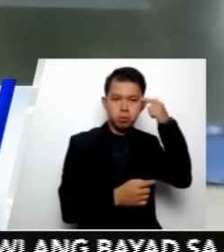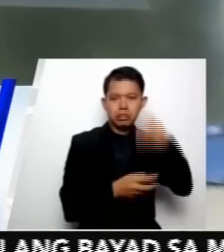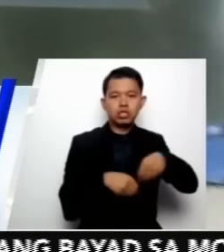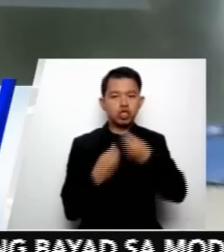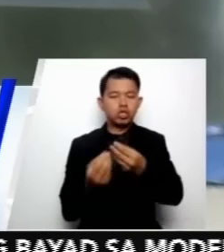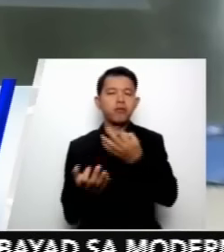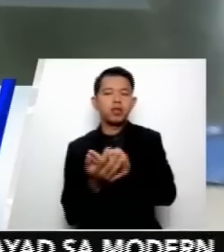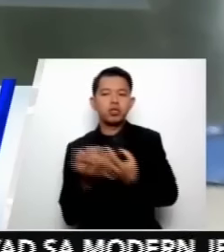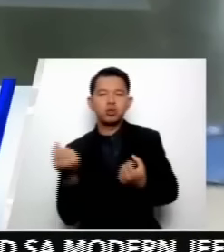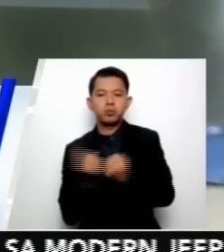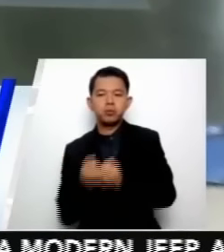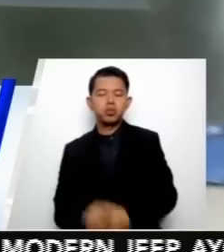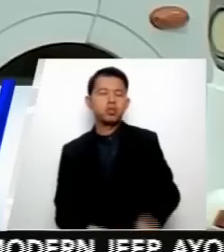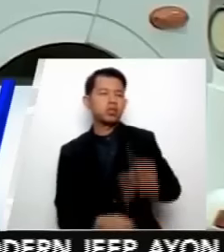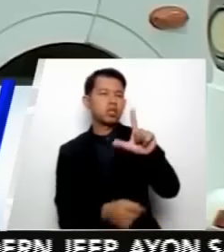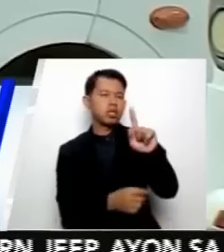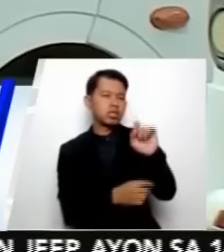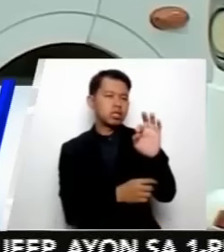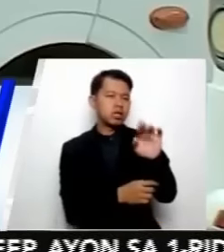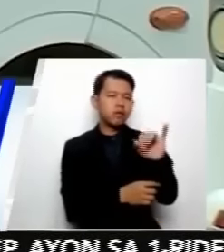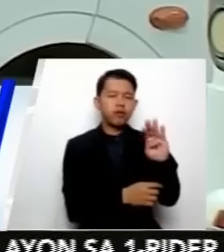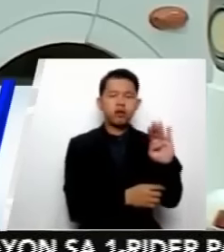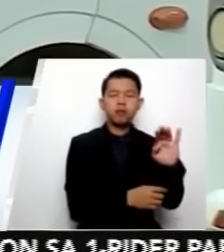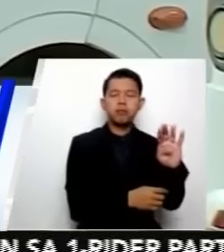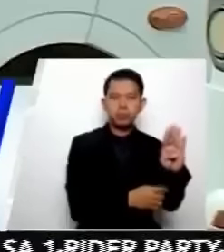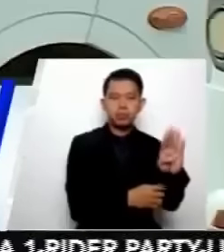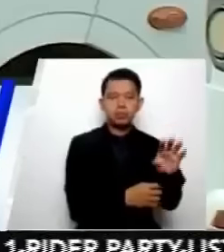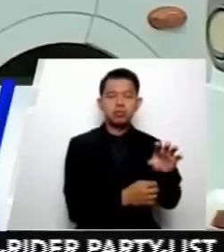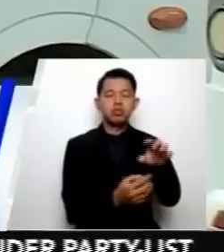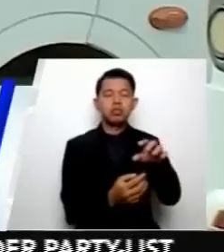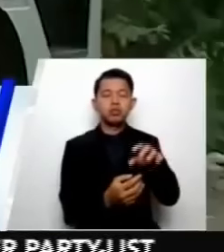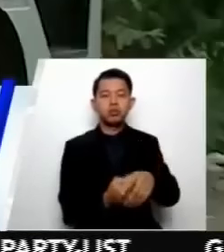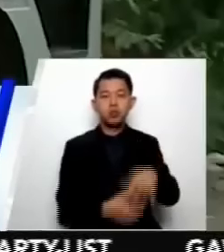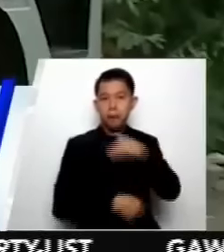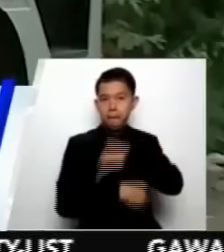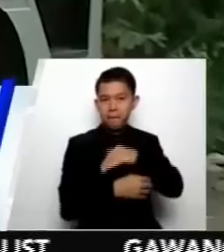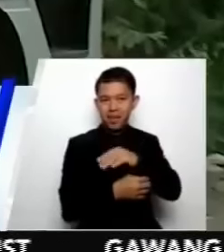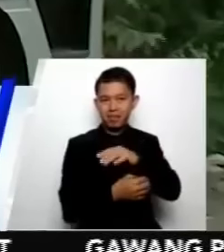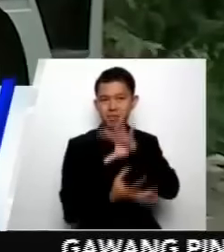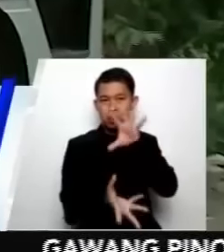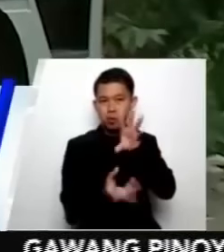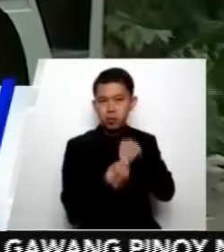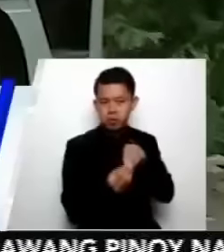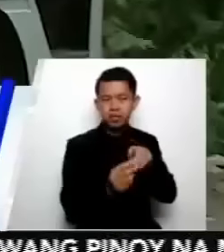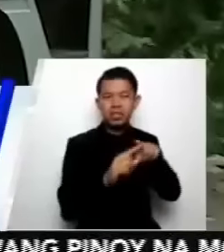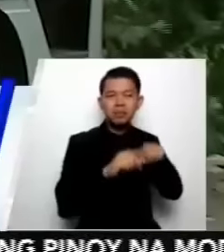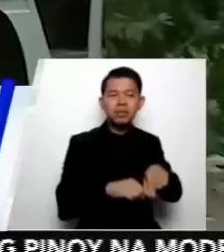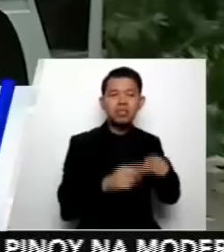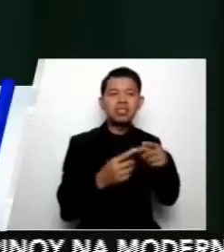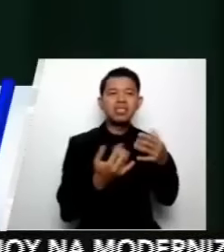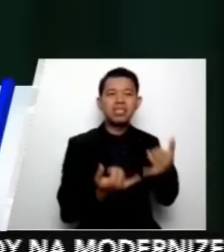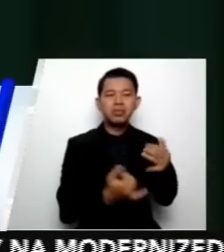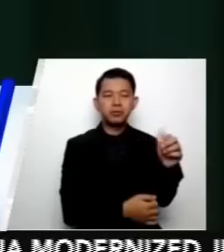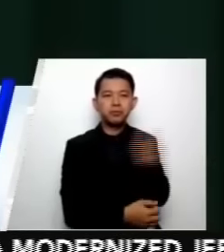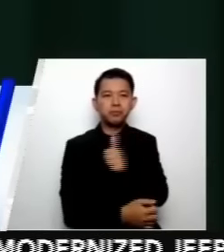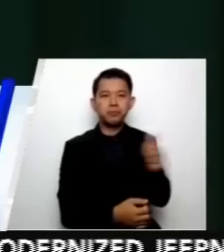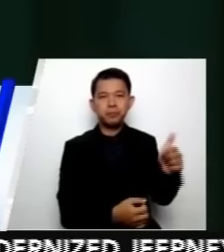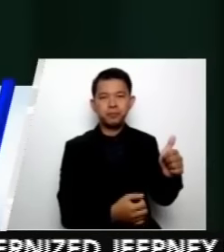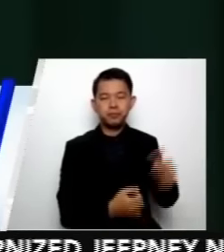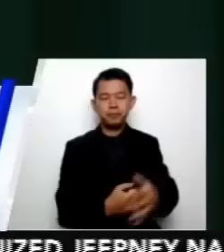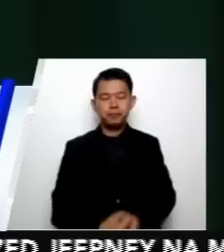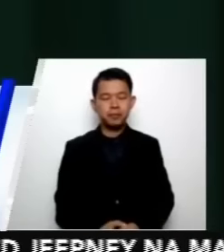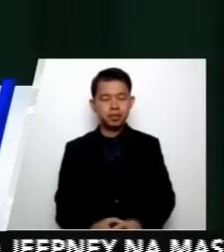ang computation ng land bank para sa babayaran sa pautang ay nakabase naman sa kasalukuyang pamasahe. Nasermo na ng